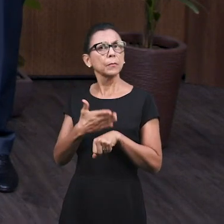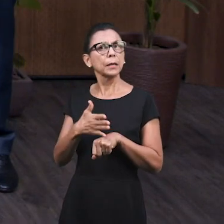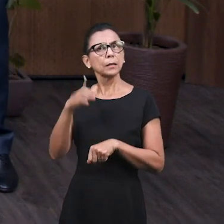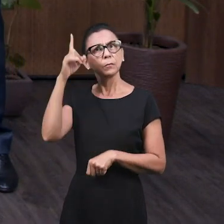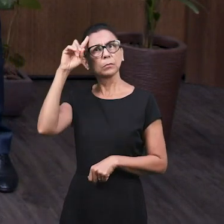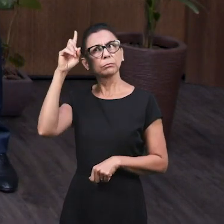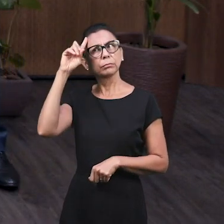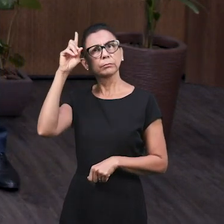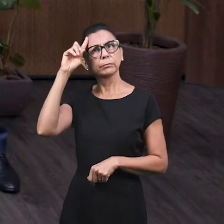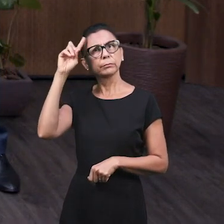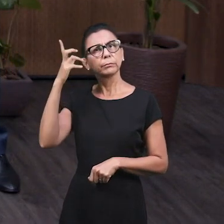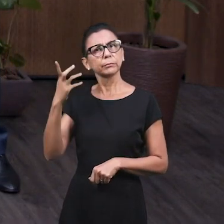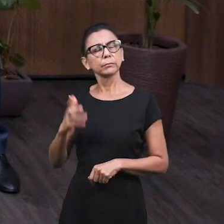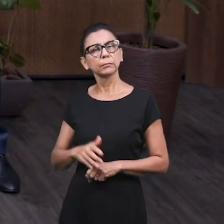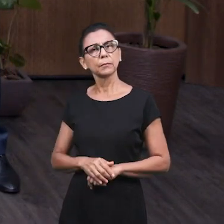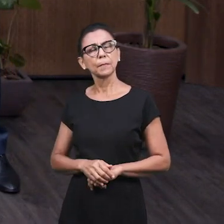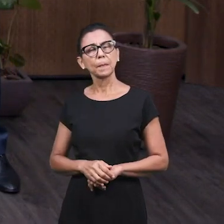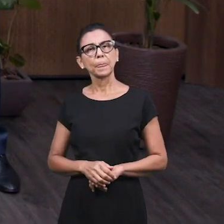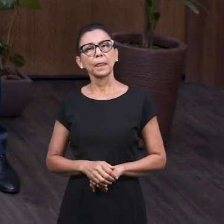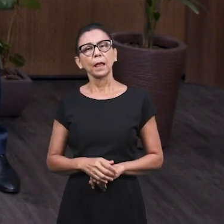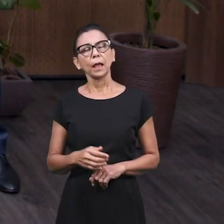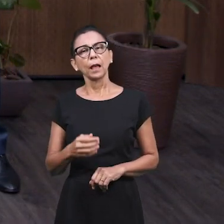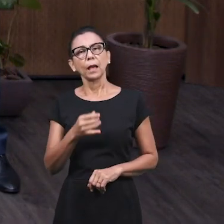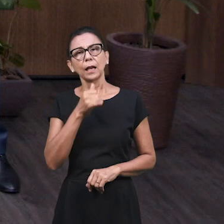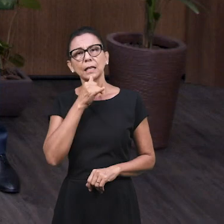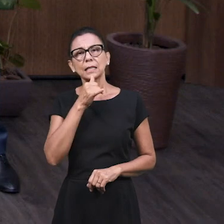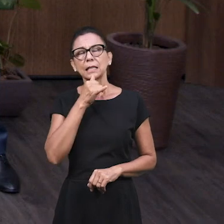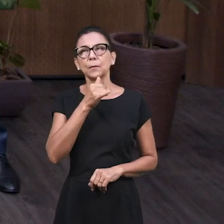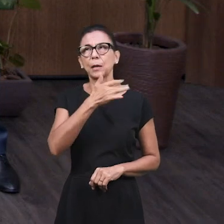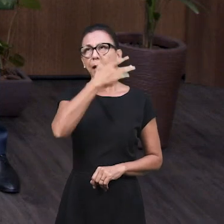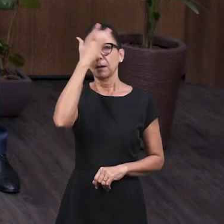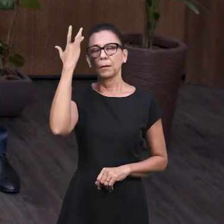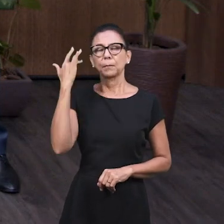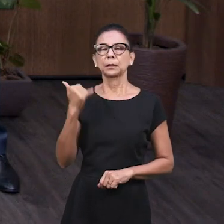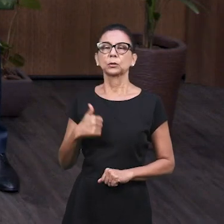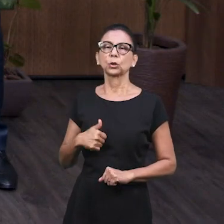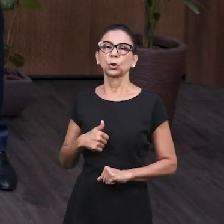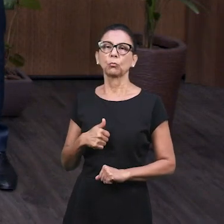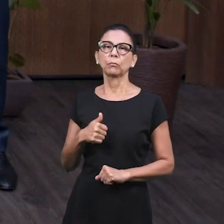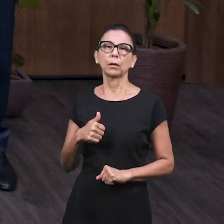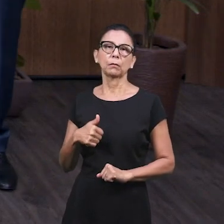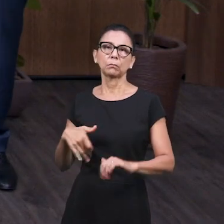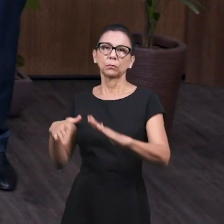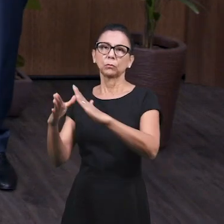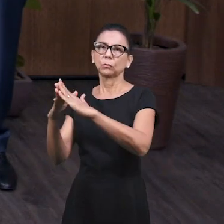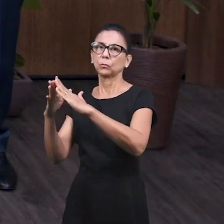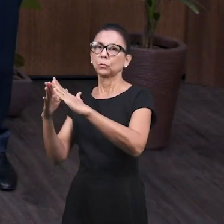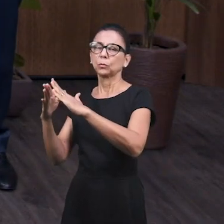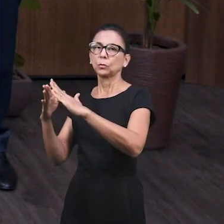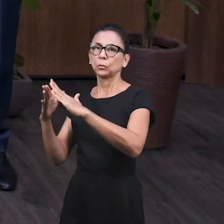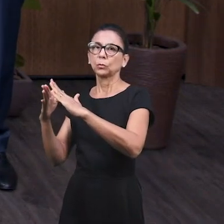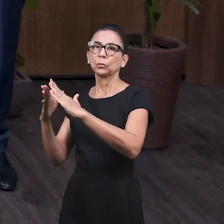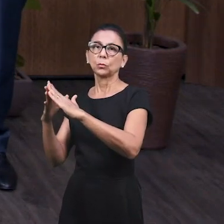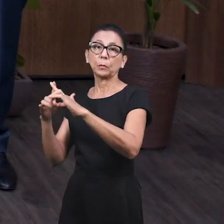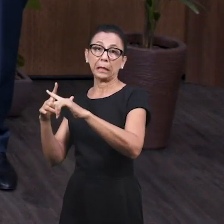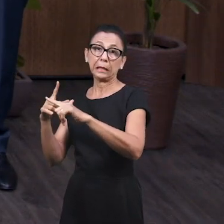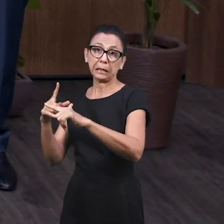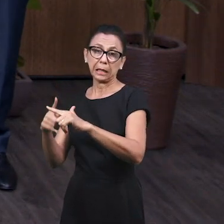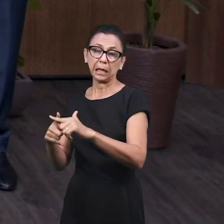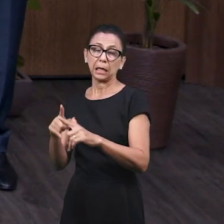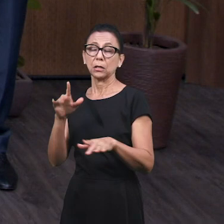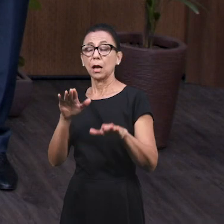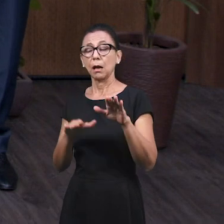personnes qui des fois vont en église ou même fréquentent de